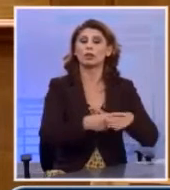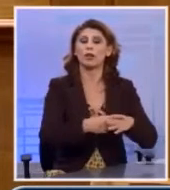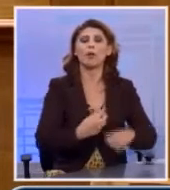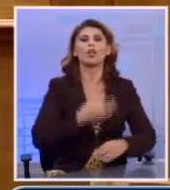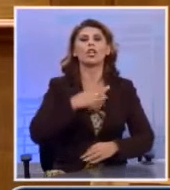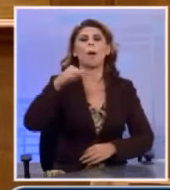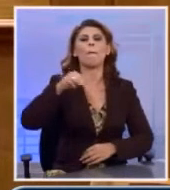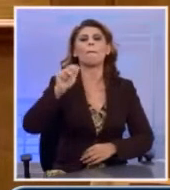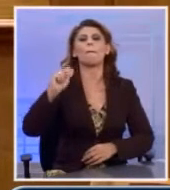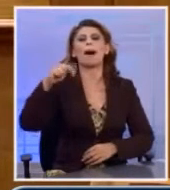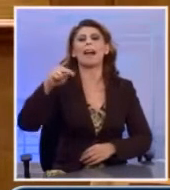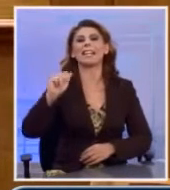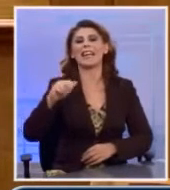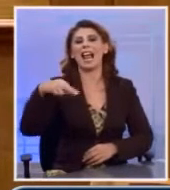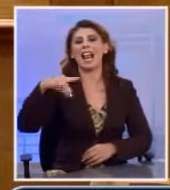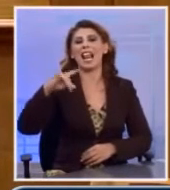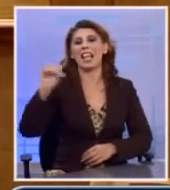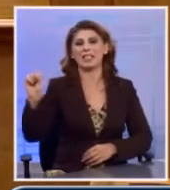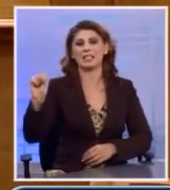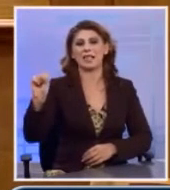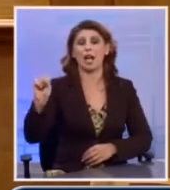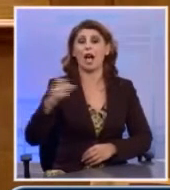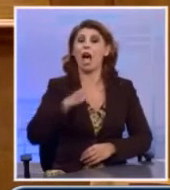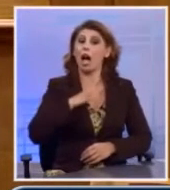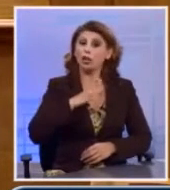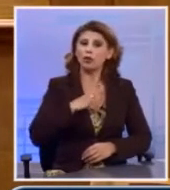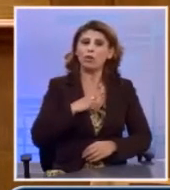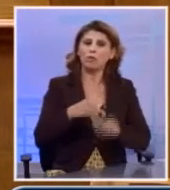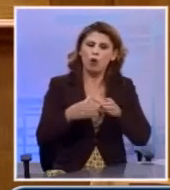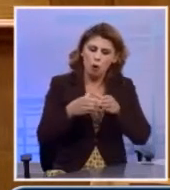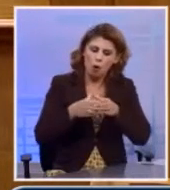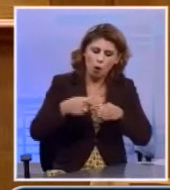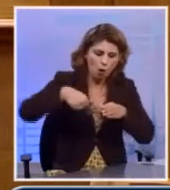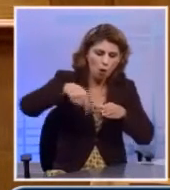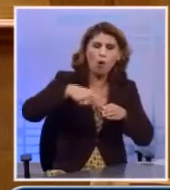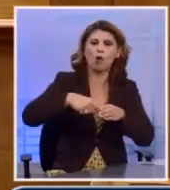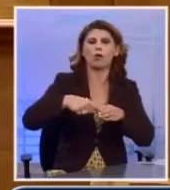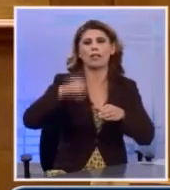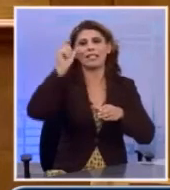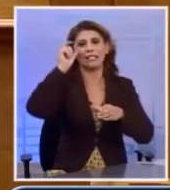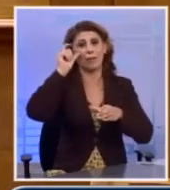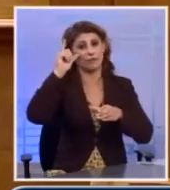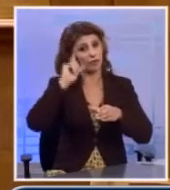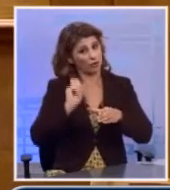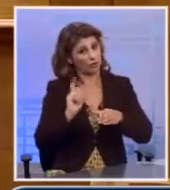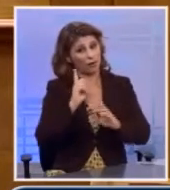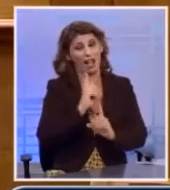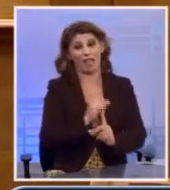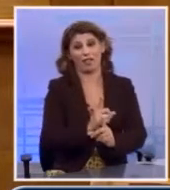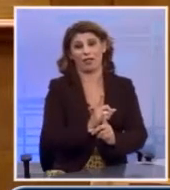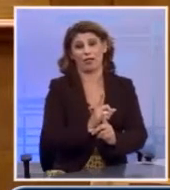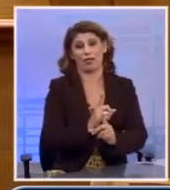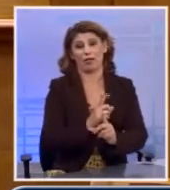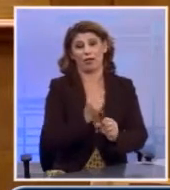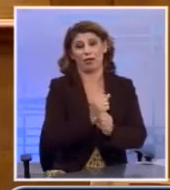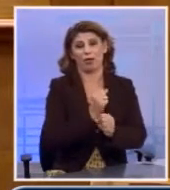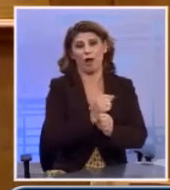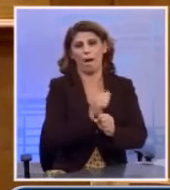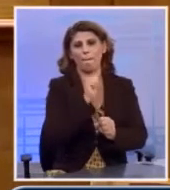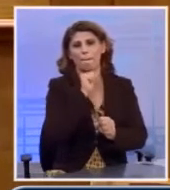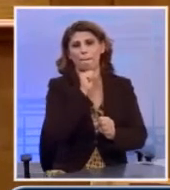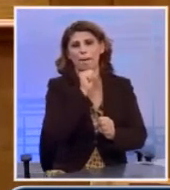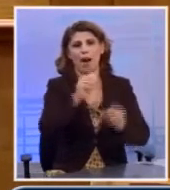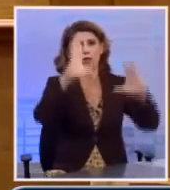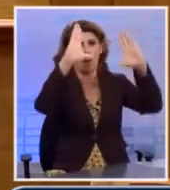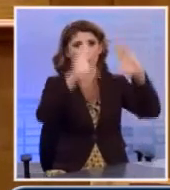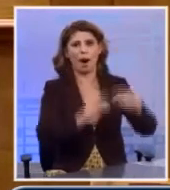Μάναλης, άνθρωπος του στενού περιβάλλοντος του κύριου Σαμαρά, γνωστός για την ειδική αποστολή του Μαύρου στις